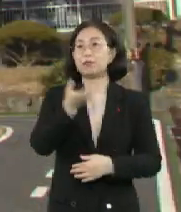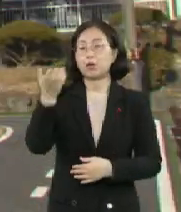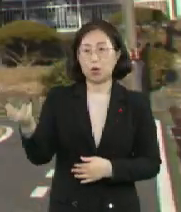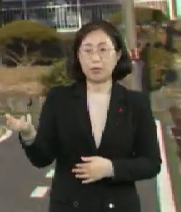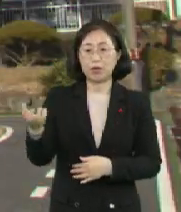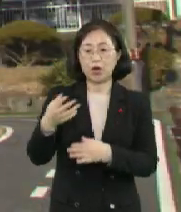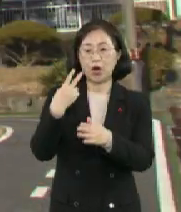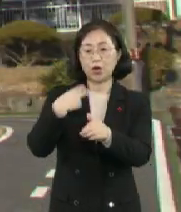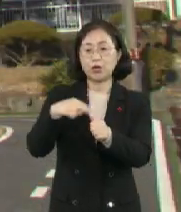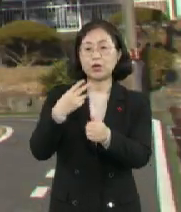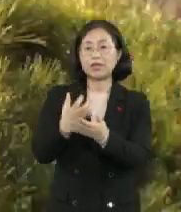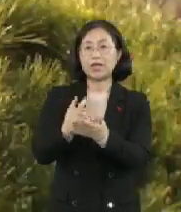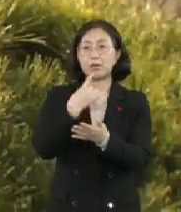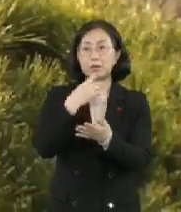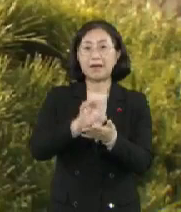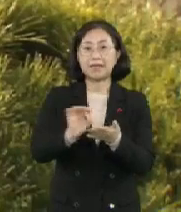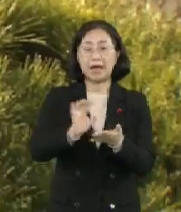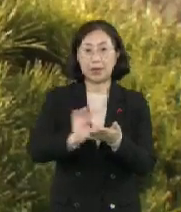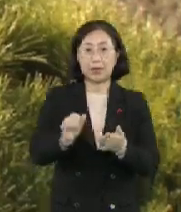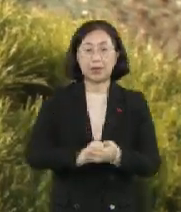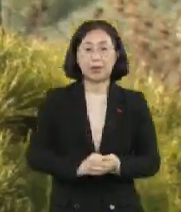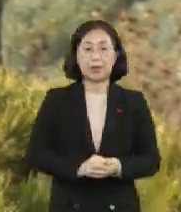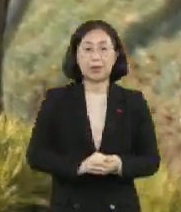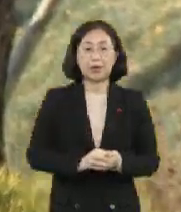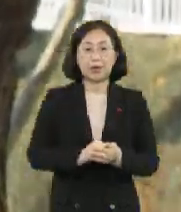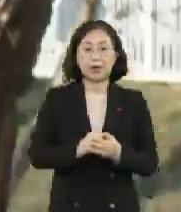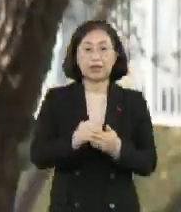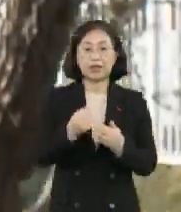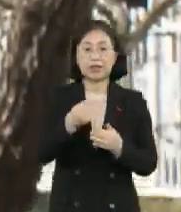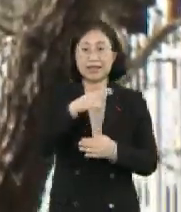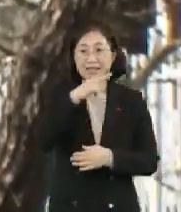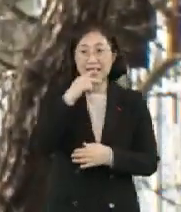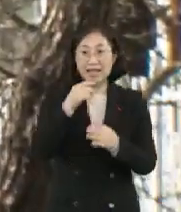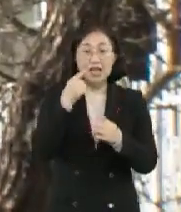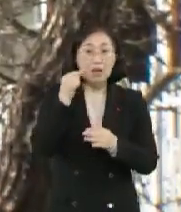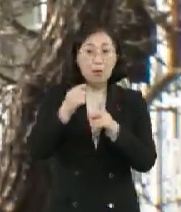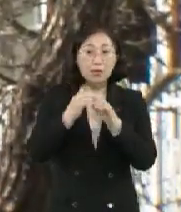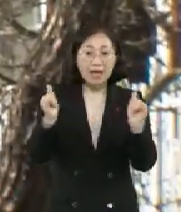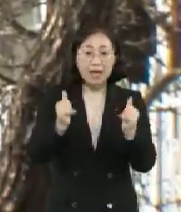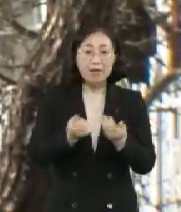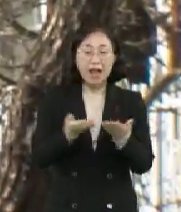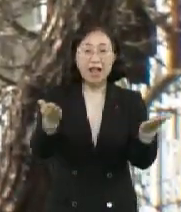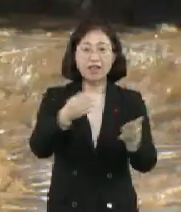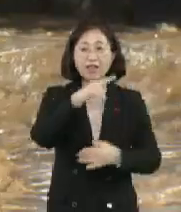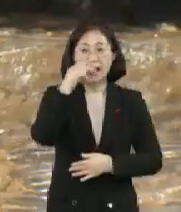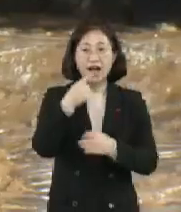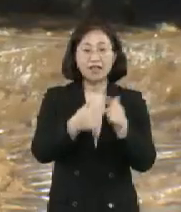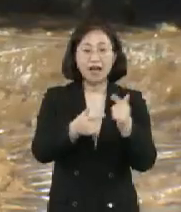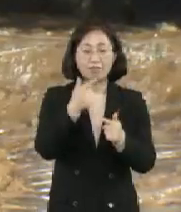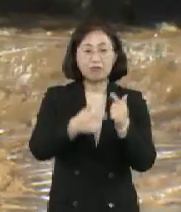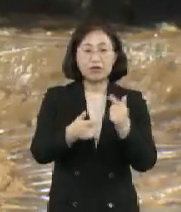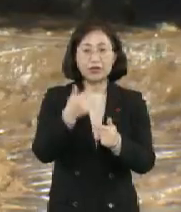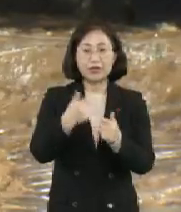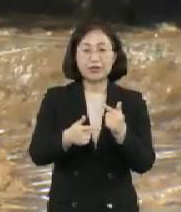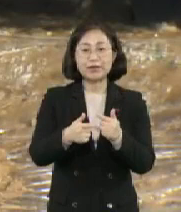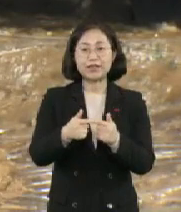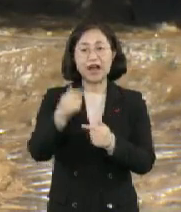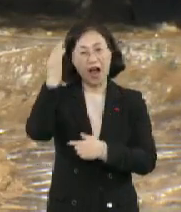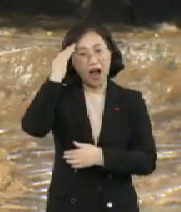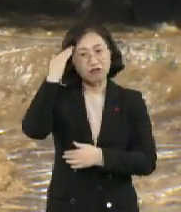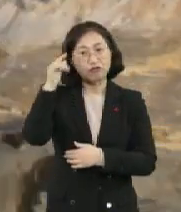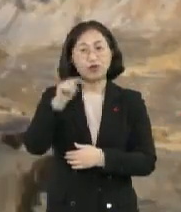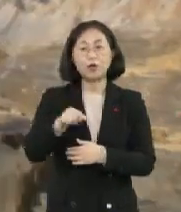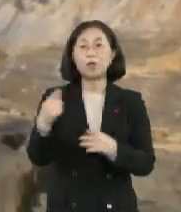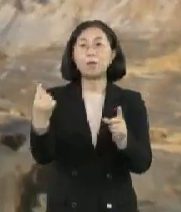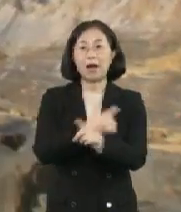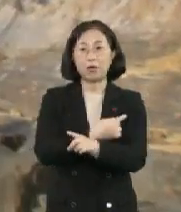또 조선 침략의 원흉인 이토 히로부미가 보급을 시작했던 가이지카 향나무는 국산 반송으로 바꿨습니다. 그냥